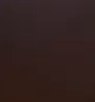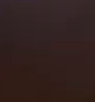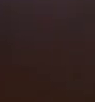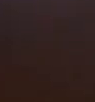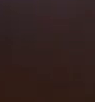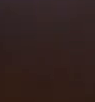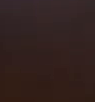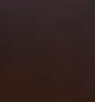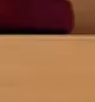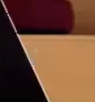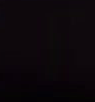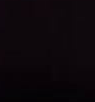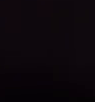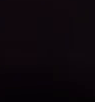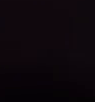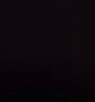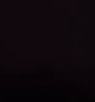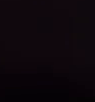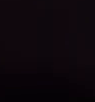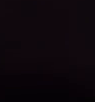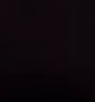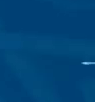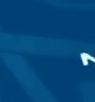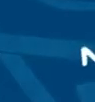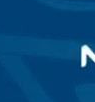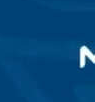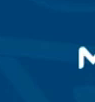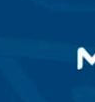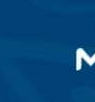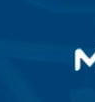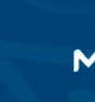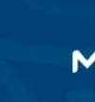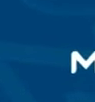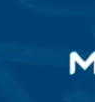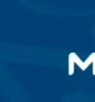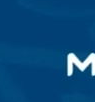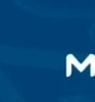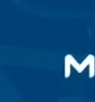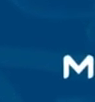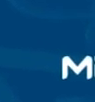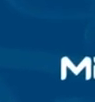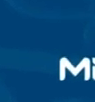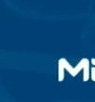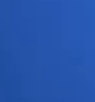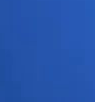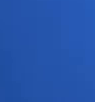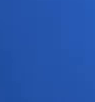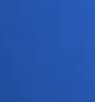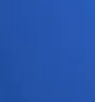бесплатно. 1 миллион Узбек Кодерс. Стань обладателем профессии будущего.